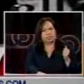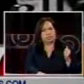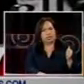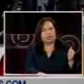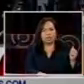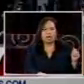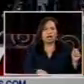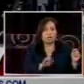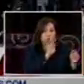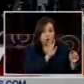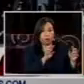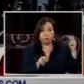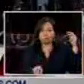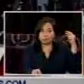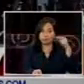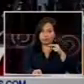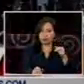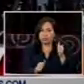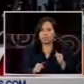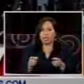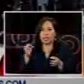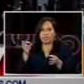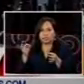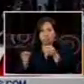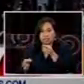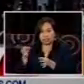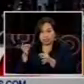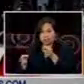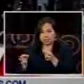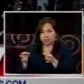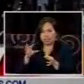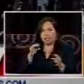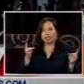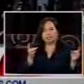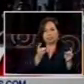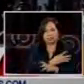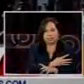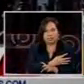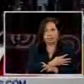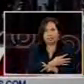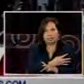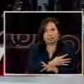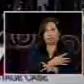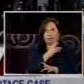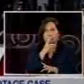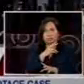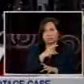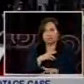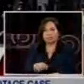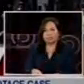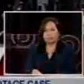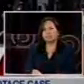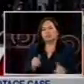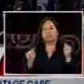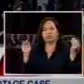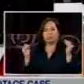definition. Kaya ho ba natin sa korteng ito mahimay, mabasa yung nasa puso at